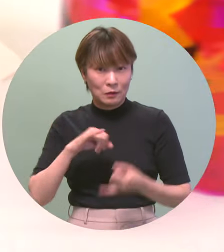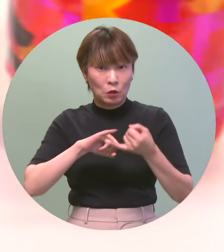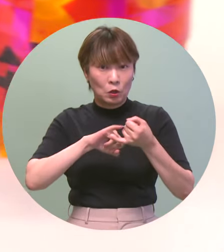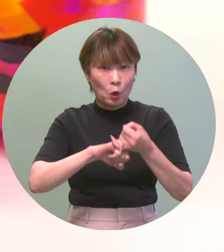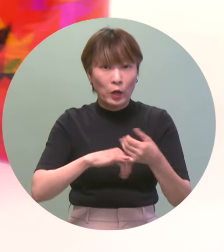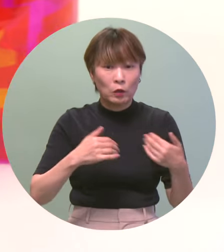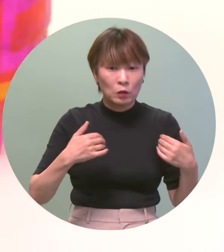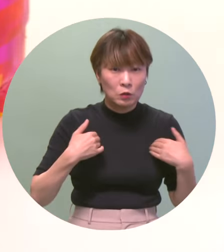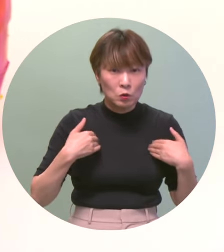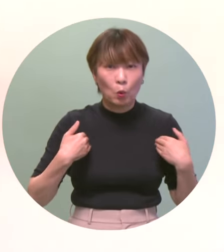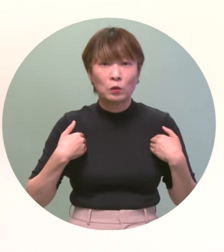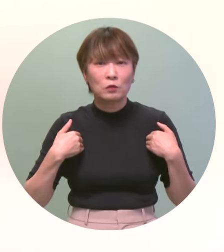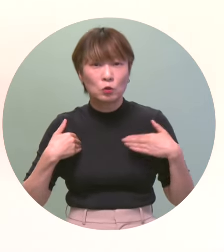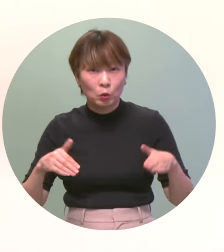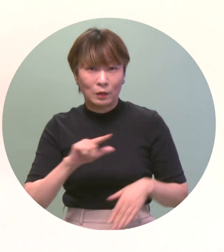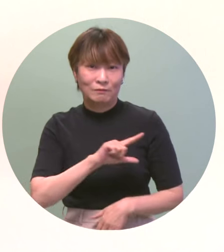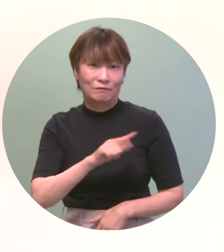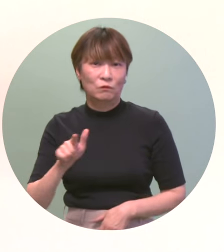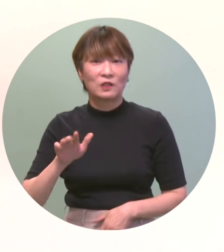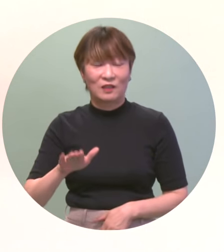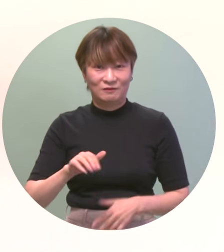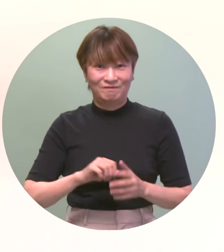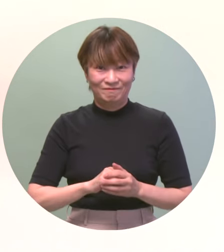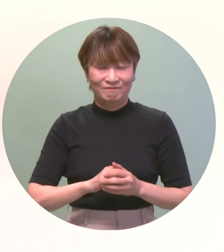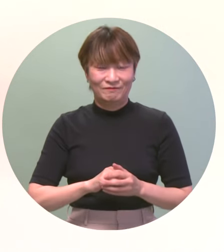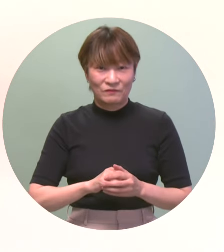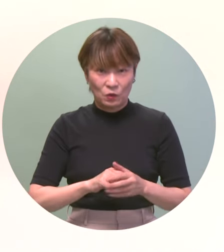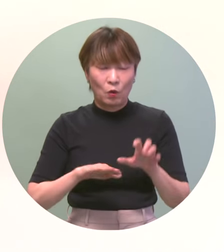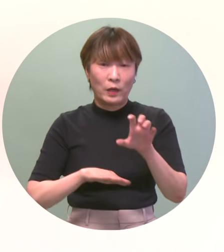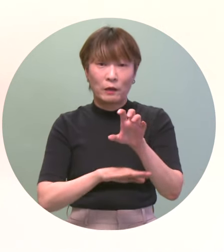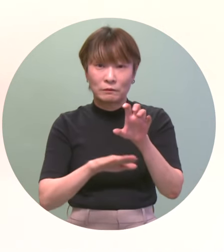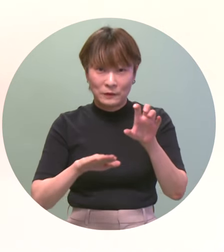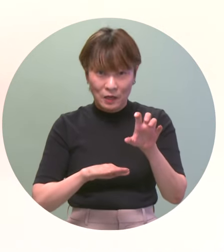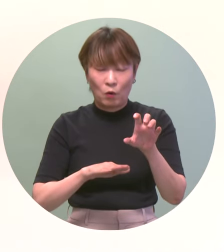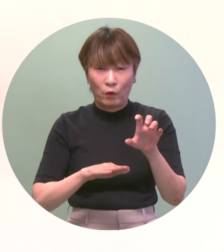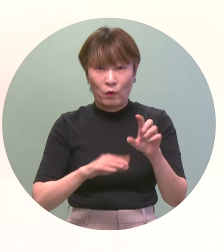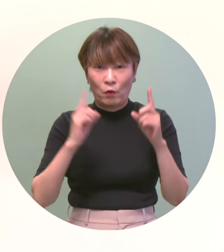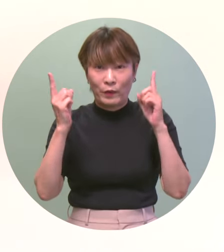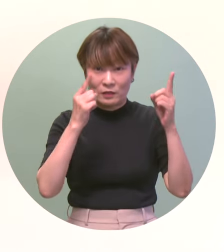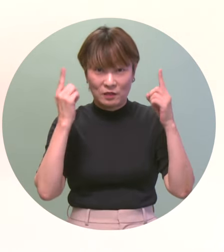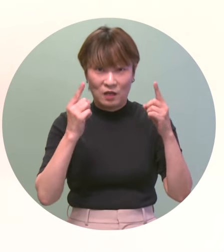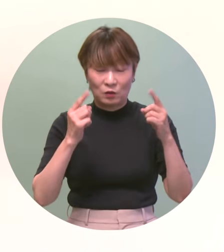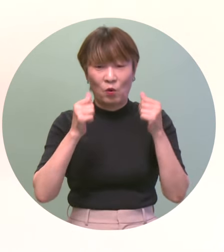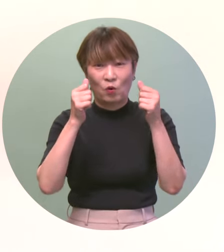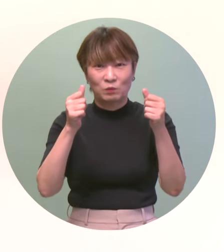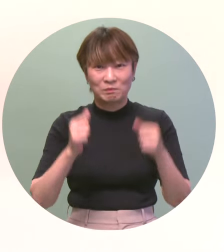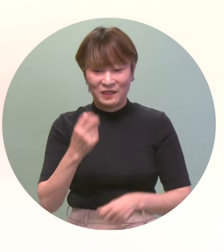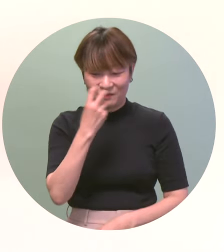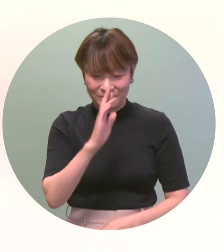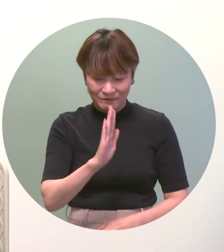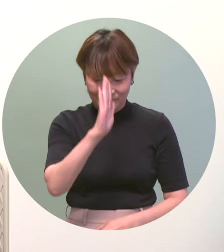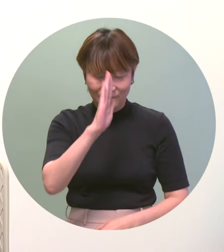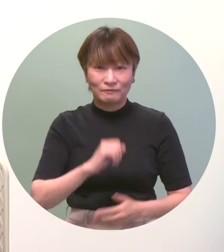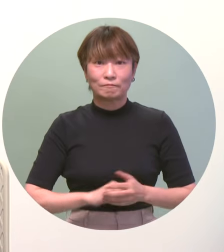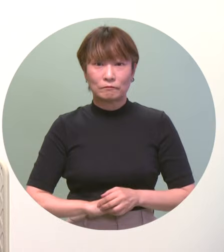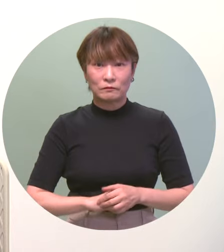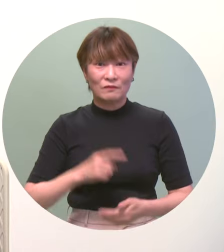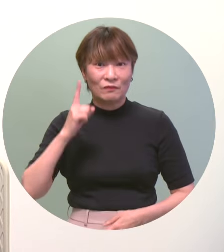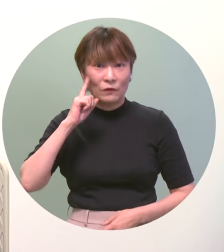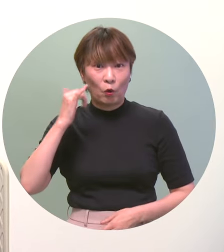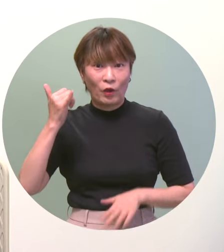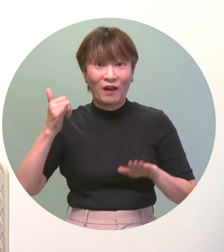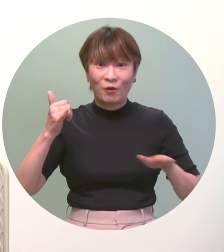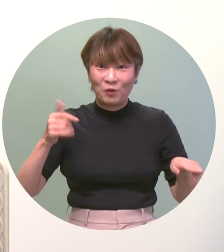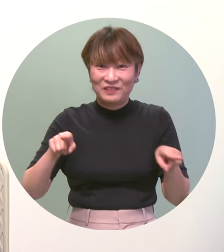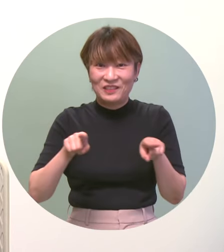なものもありますので、金沢エコフェスタのホームページをご確認ください。 親子で楽し